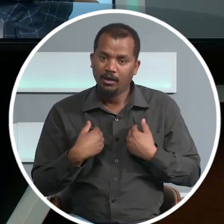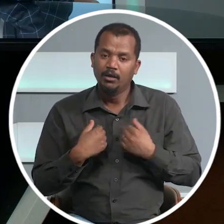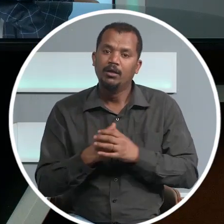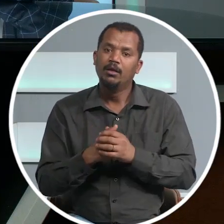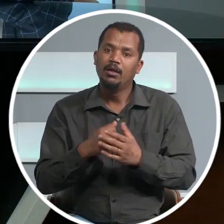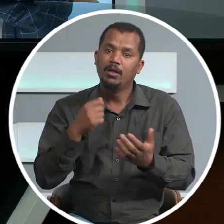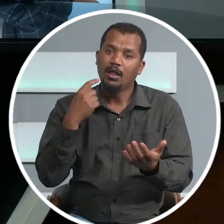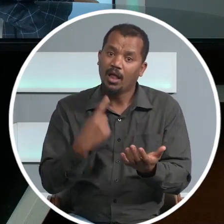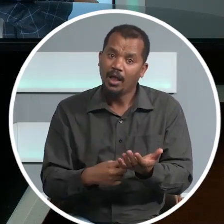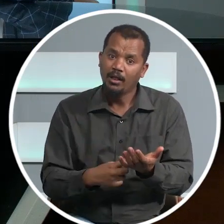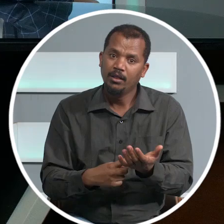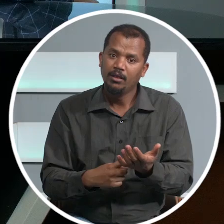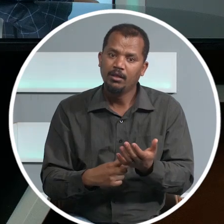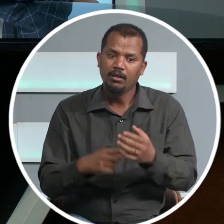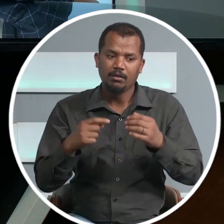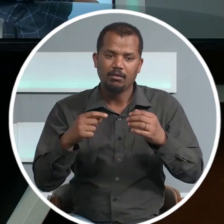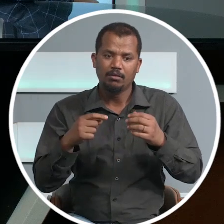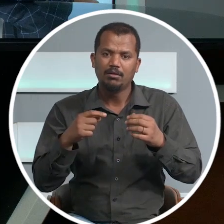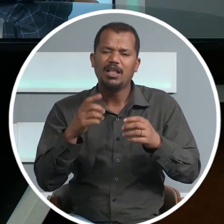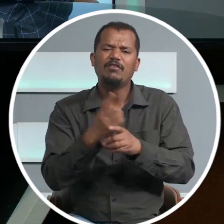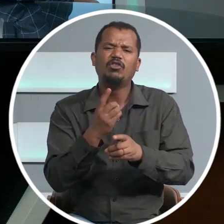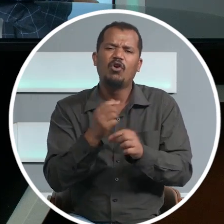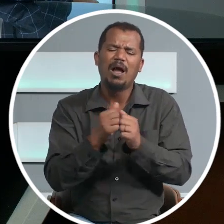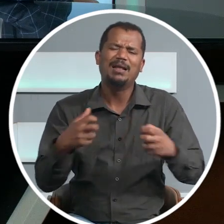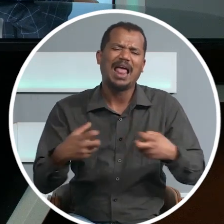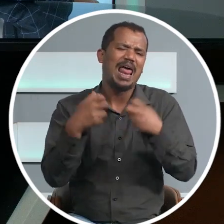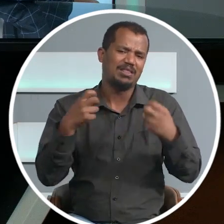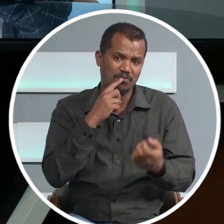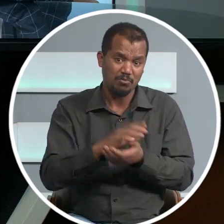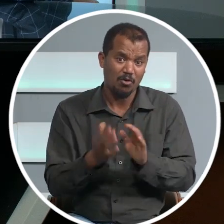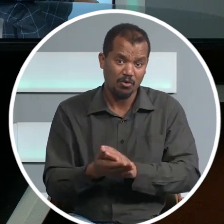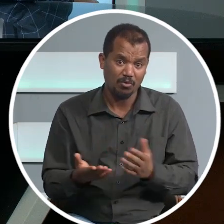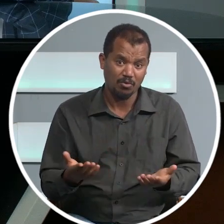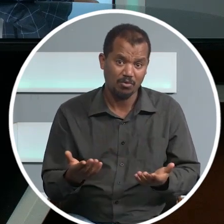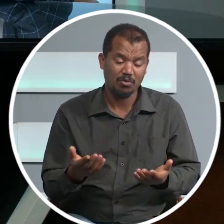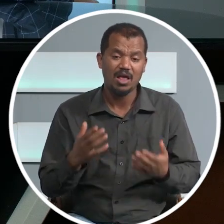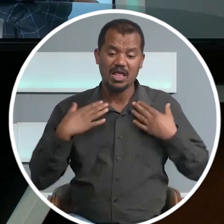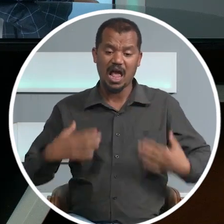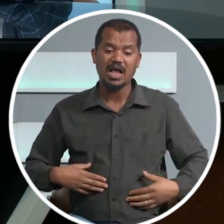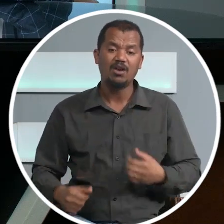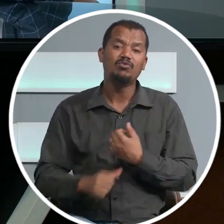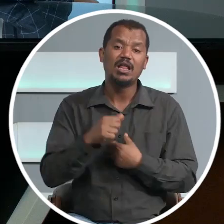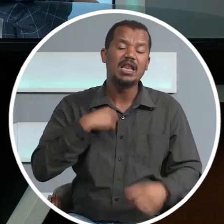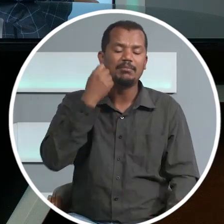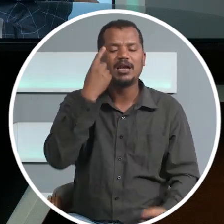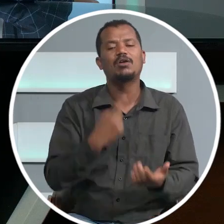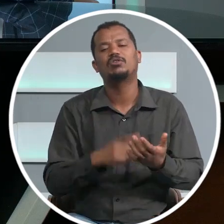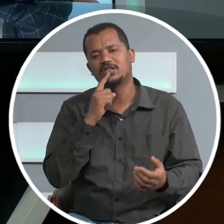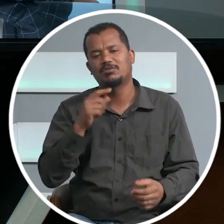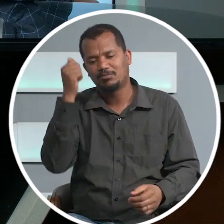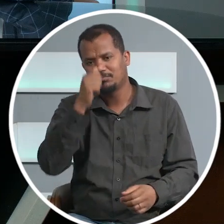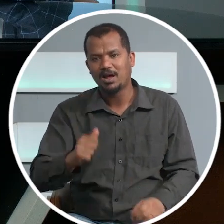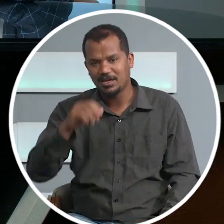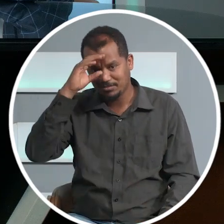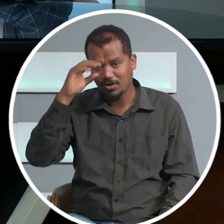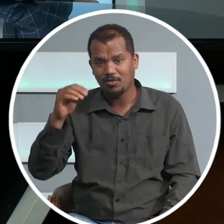لام اینو لو مت آلاتیون آلت فتوانی علو نو نو لوارلم نه اکال گودات سننیم رداون دزینو نه